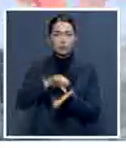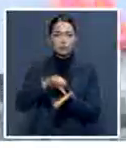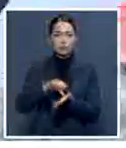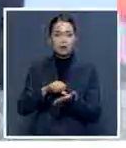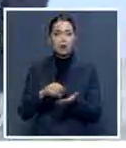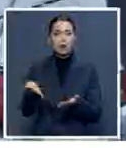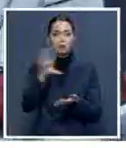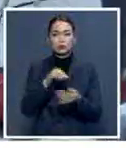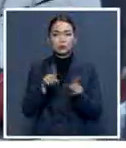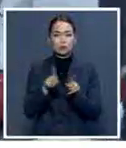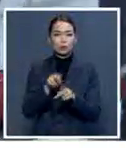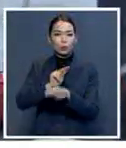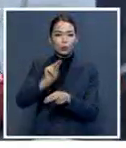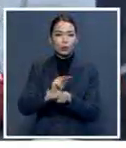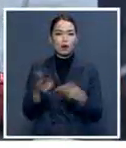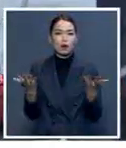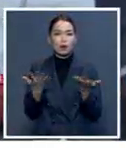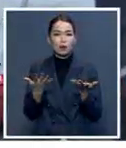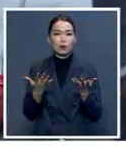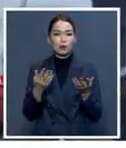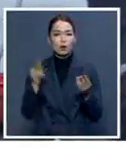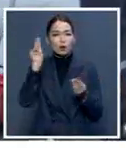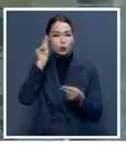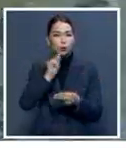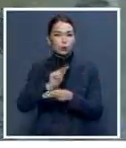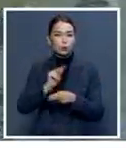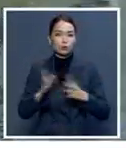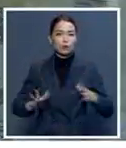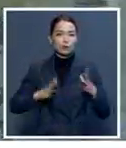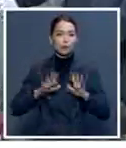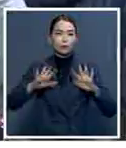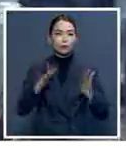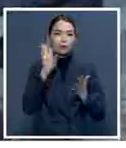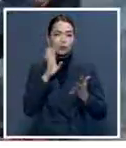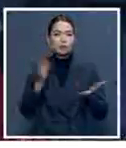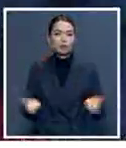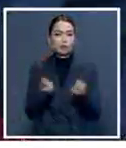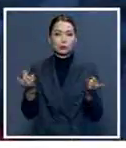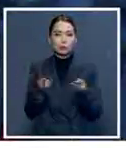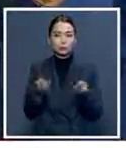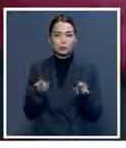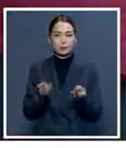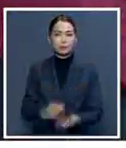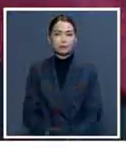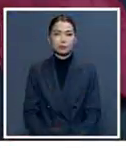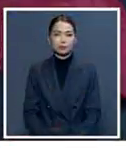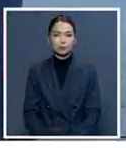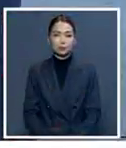оқу-жаттығу шараларын өткізді. Алғашқы көмекті қалай көрсету керек екендігін тағы бір пысықтап алды.